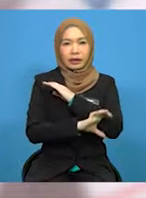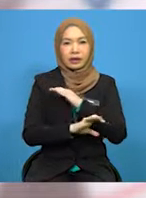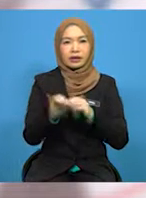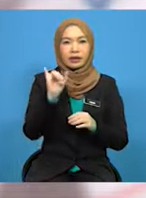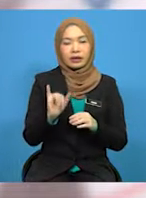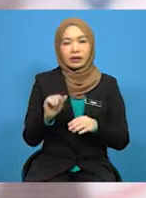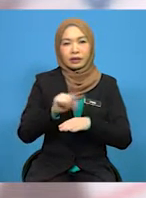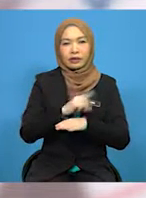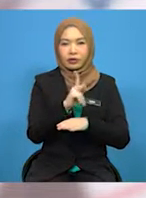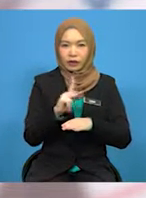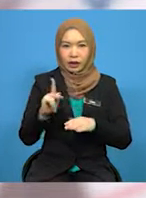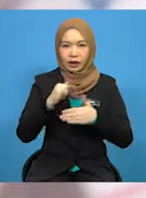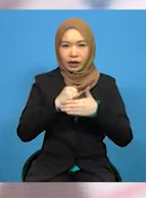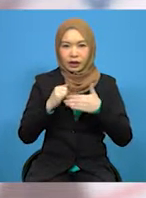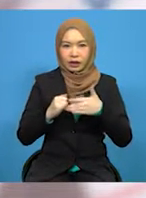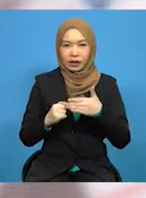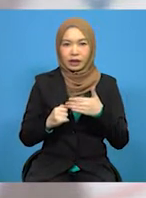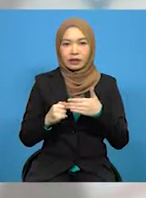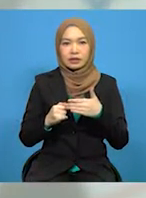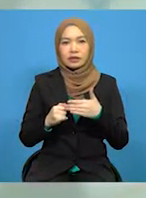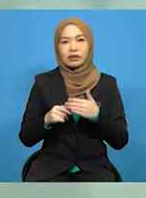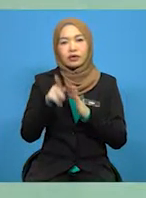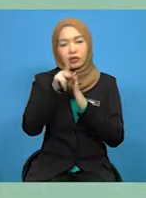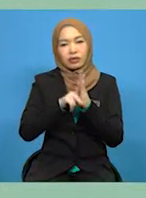harga kurang tepat.